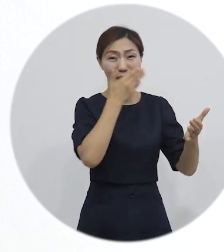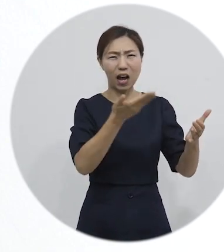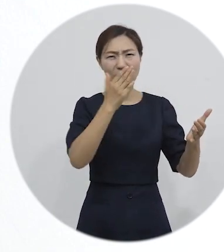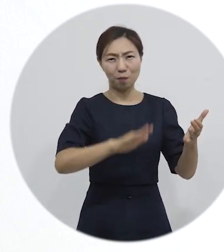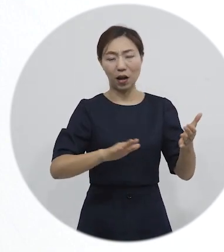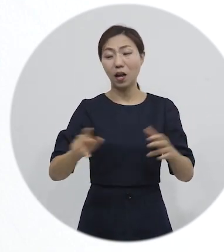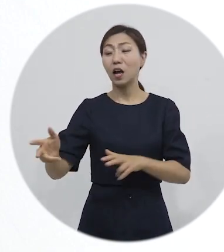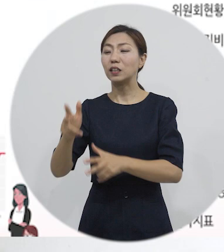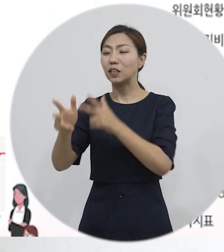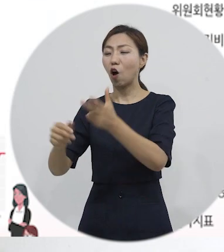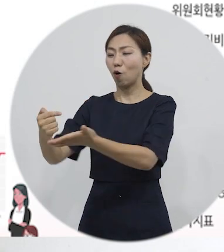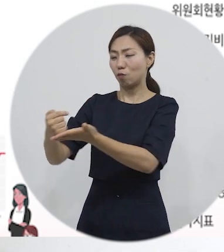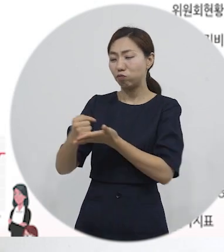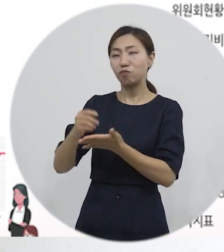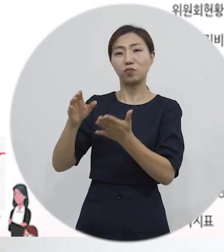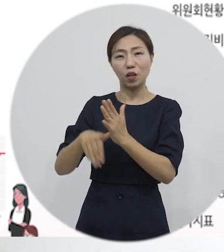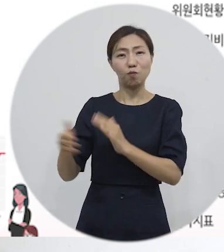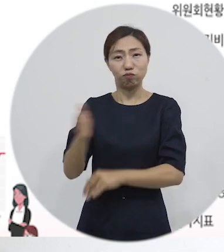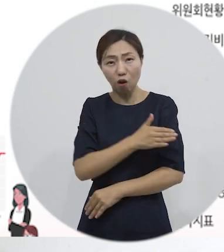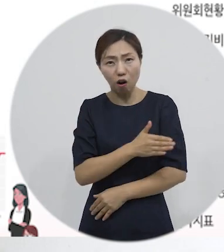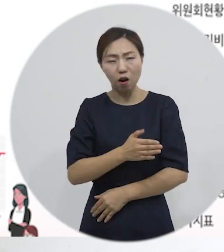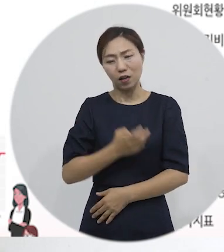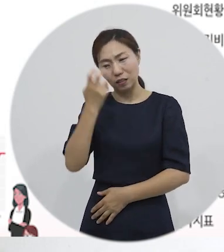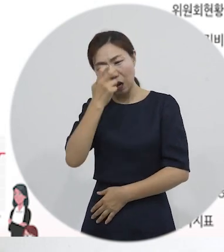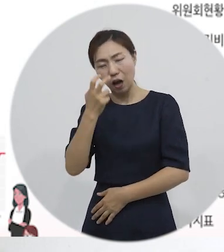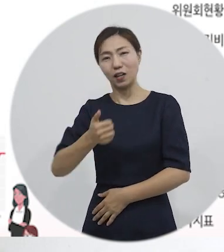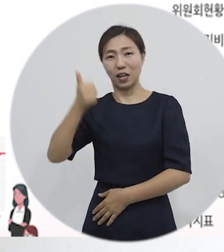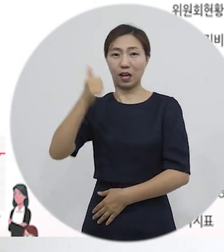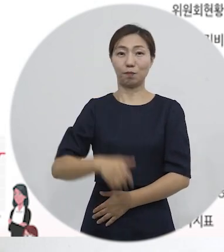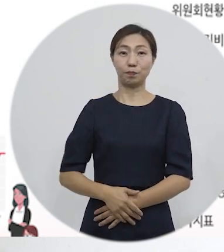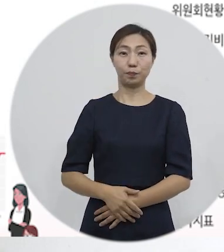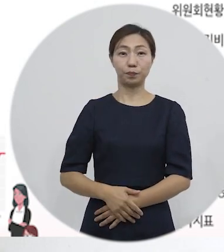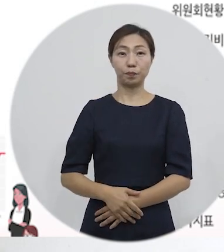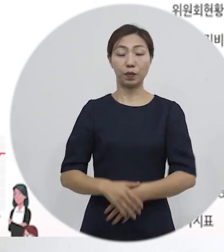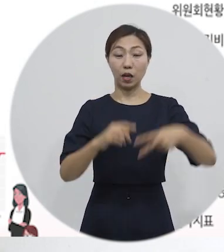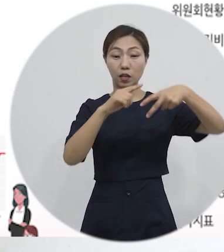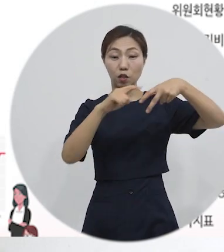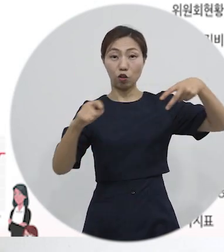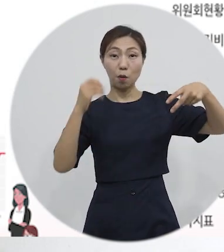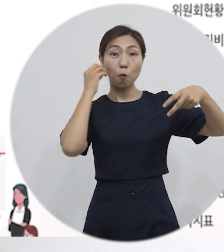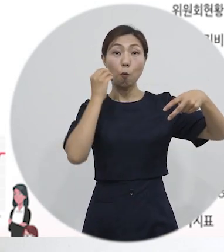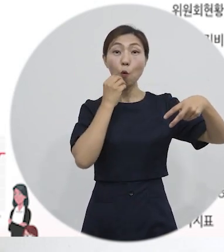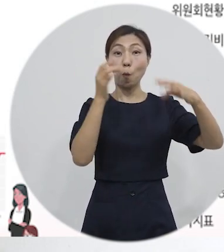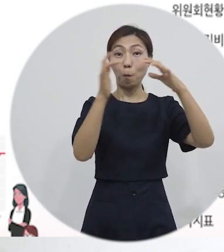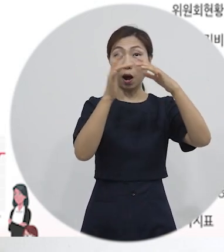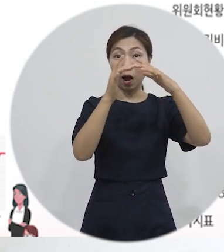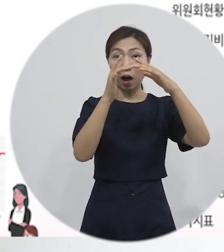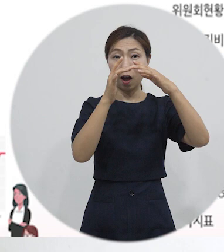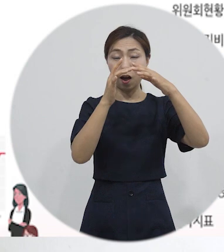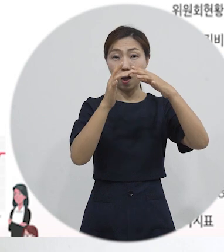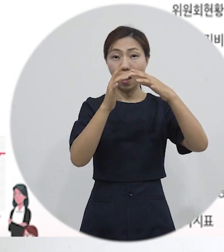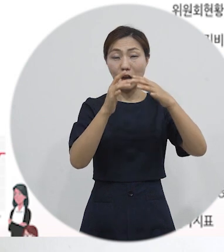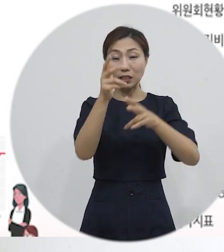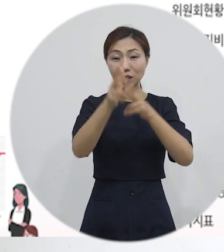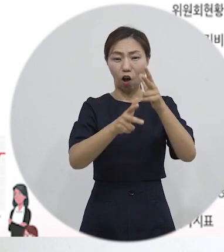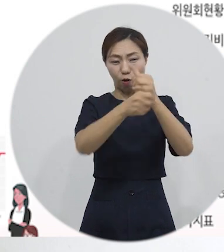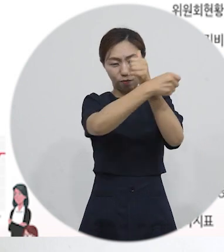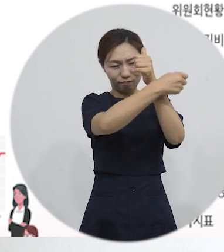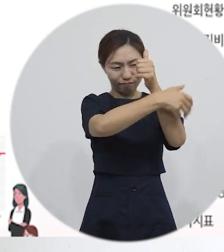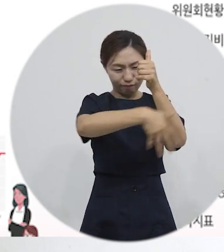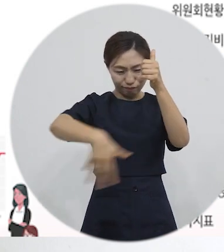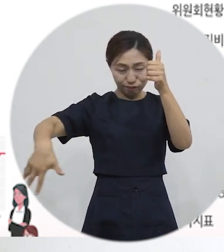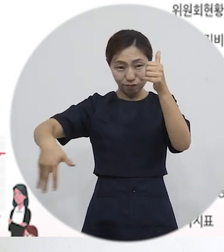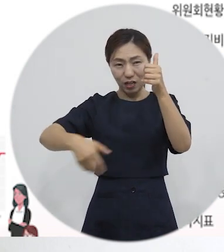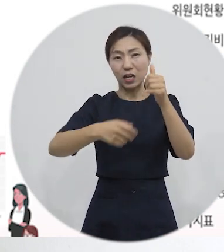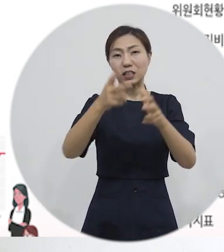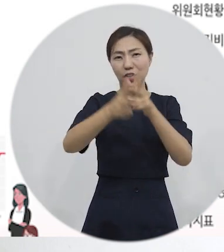제일 좋습니다. 서대문구 홈페이지에 가시면 분야별 정보라고 하는 메뉴를 통해서 이미 서대문구에서 하고 있는 사업의